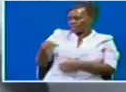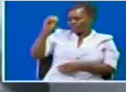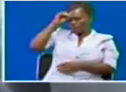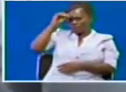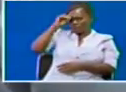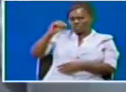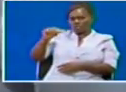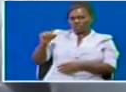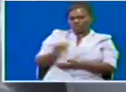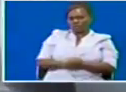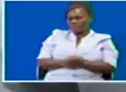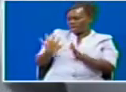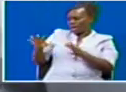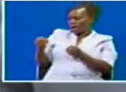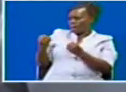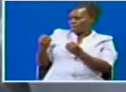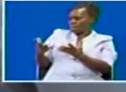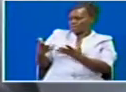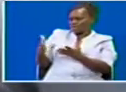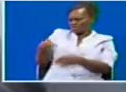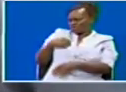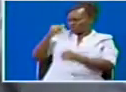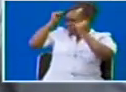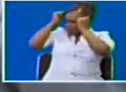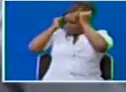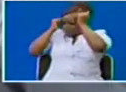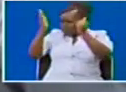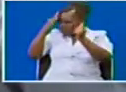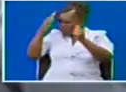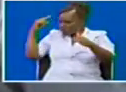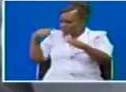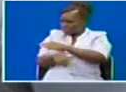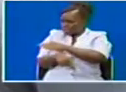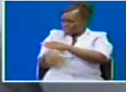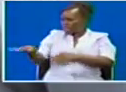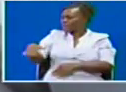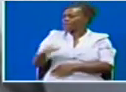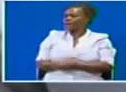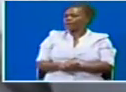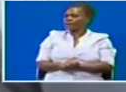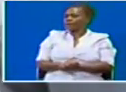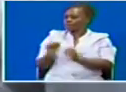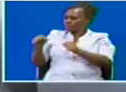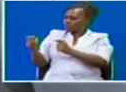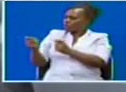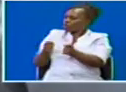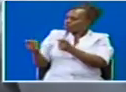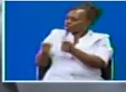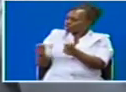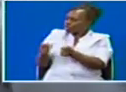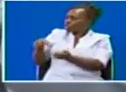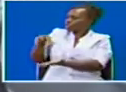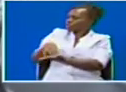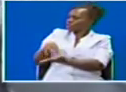pili. Labda wale jeshi unaohisi kwamba wanafahamu eneo hilo ya inavyokaa, wataweza kuhimili joto,